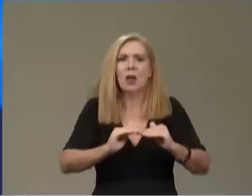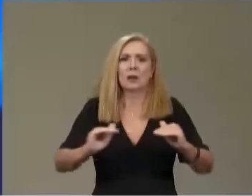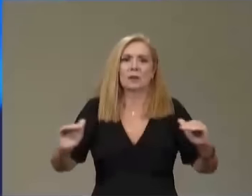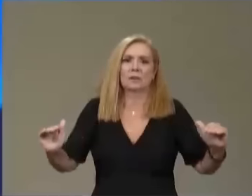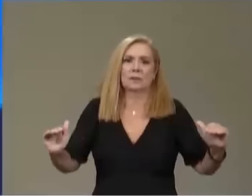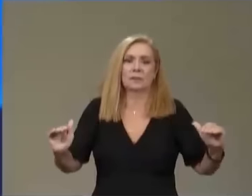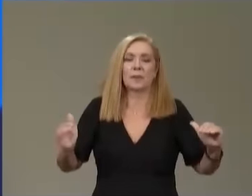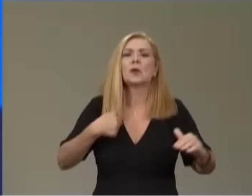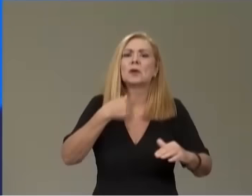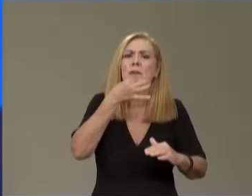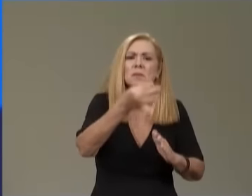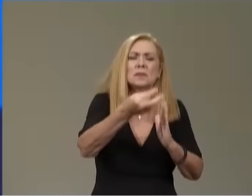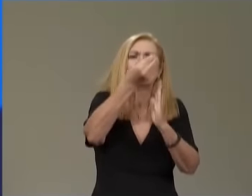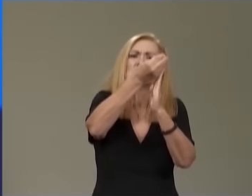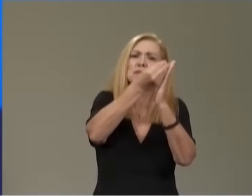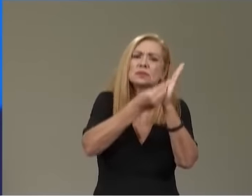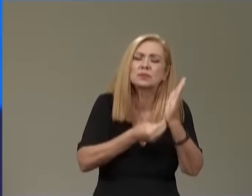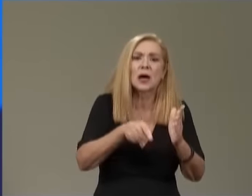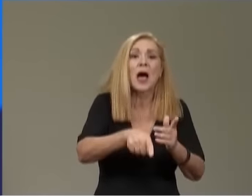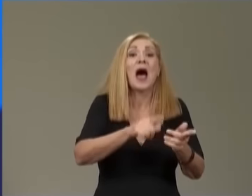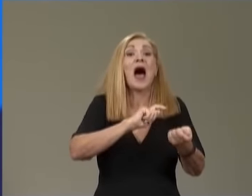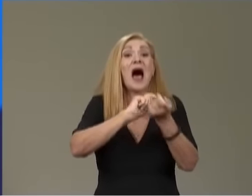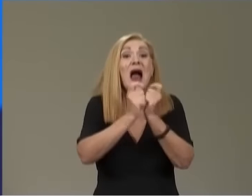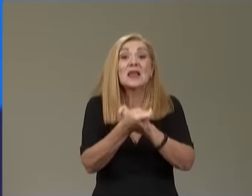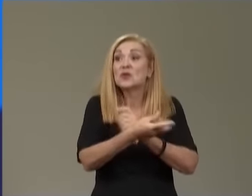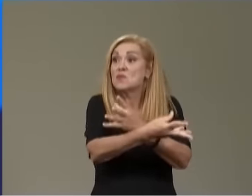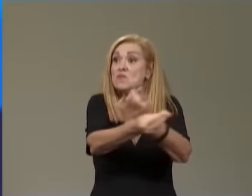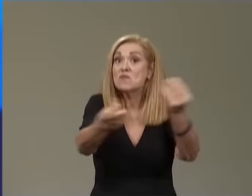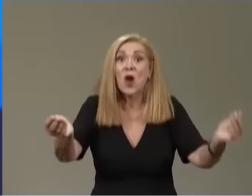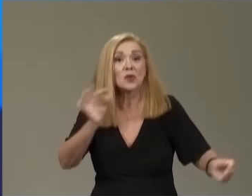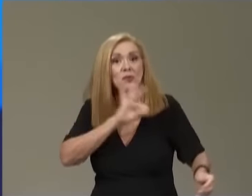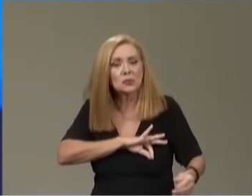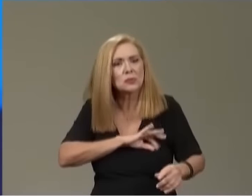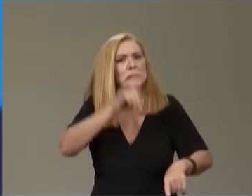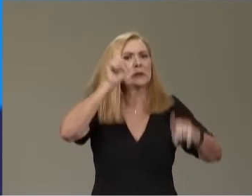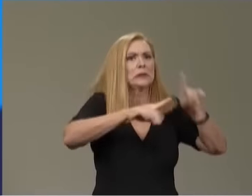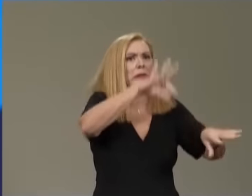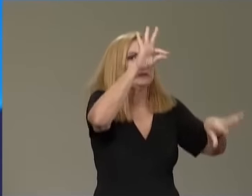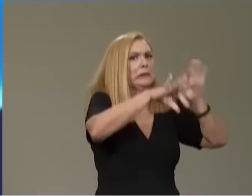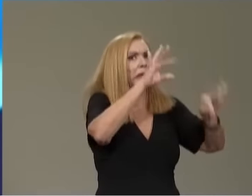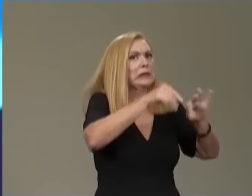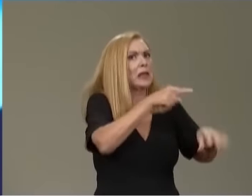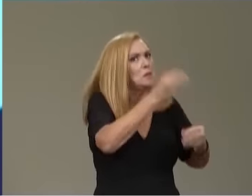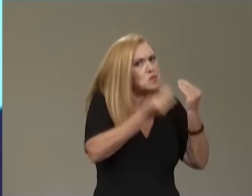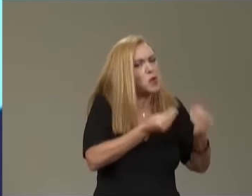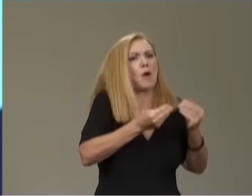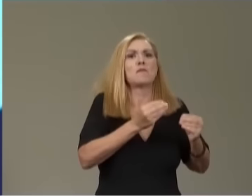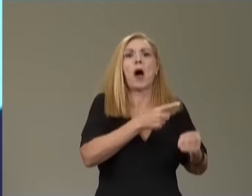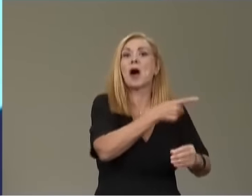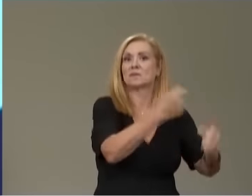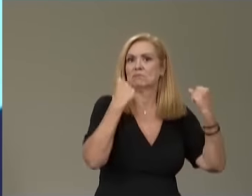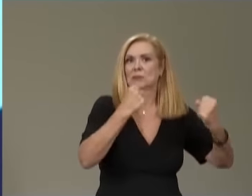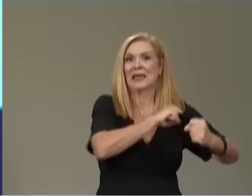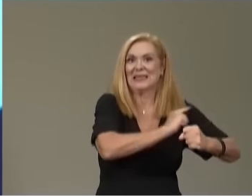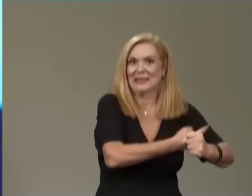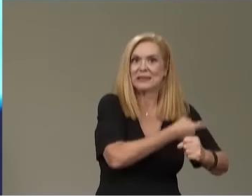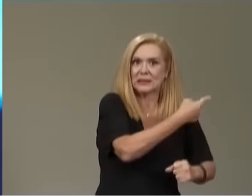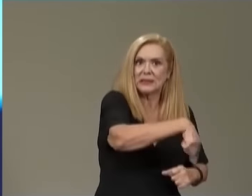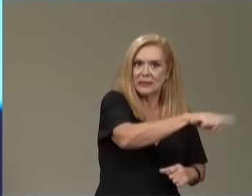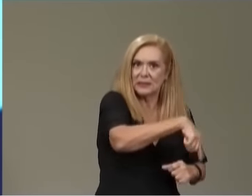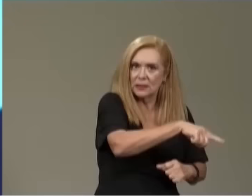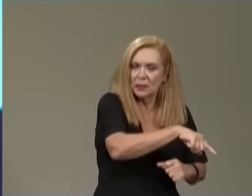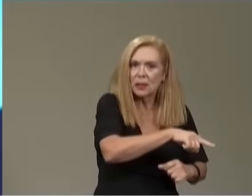φορές. Αλλαγές που ευνοούν τους πολλούς μπορεί να ενοχλούν λίγους, μερικούς. Αν αυτοί είναι ισχυροί και